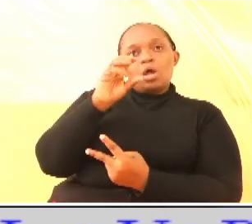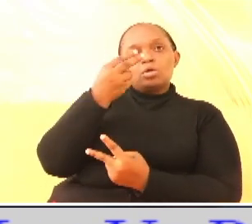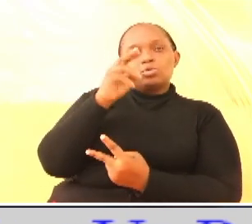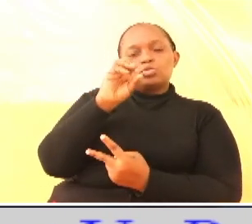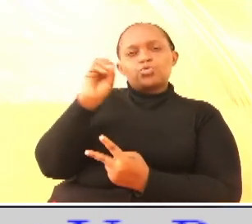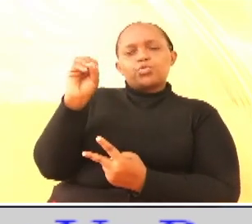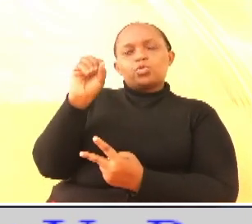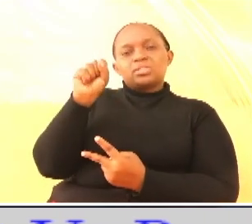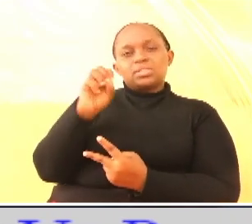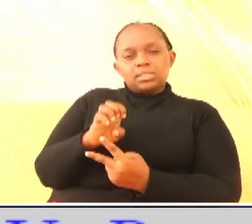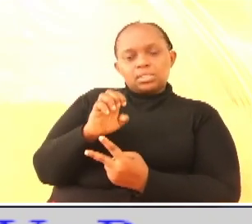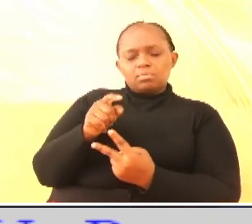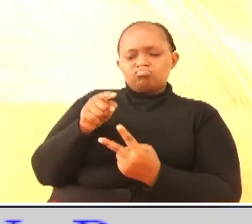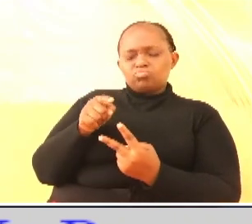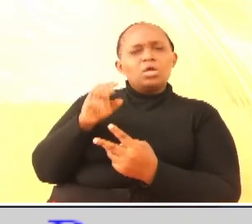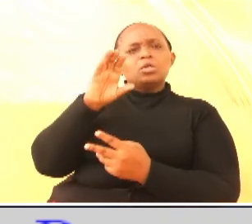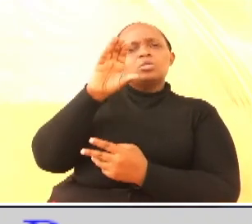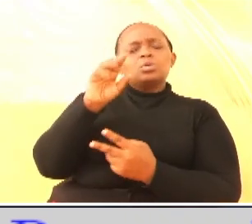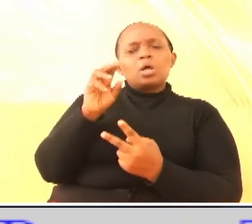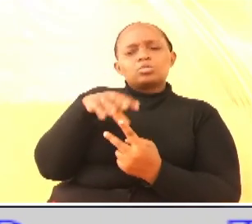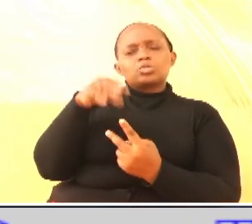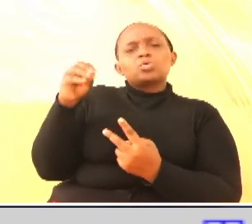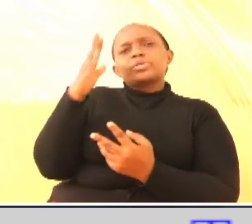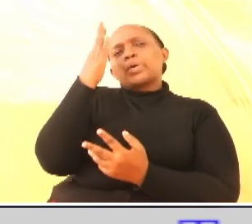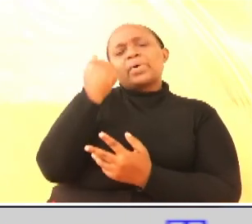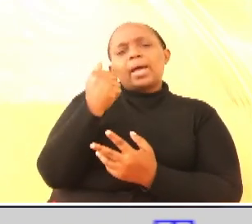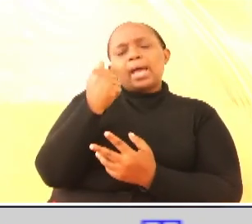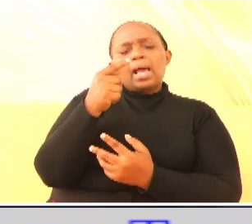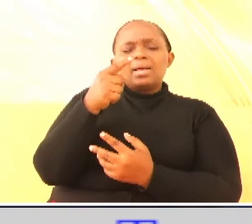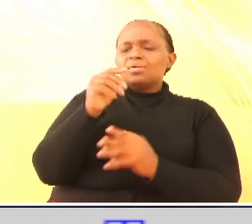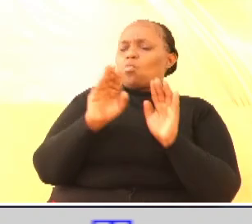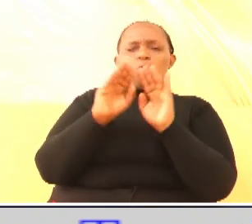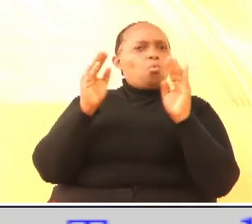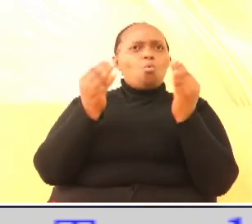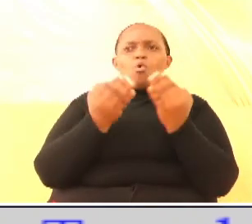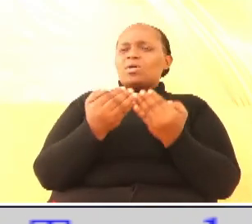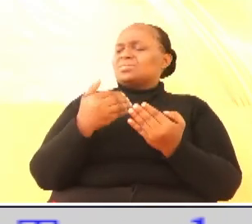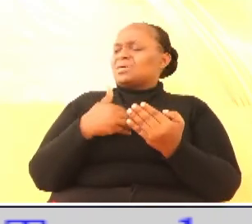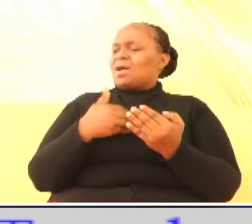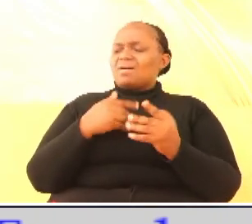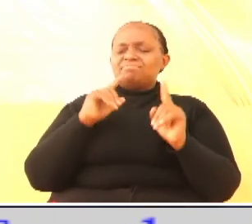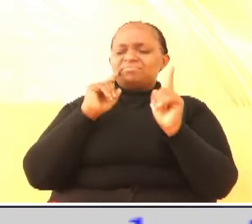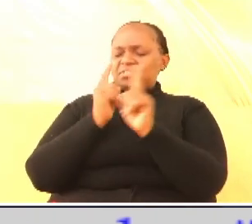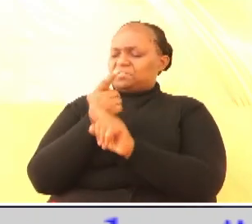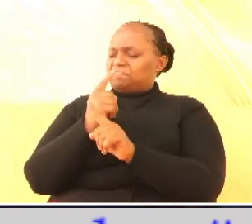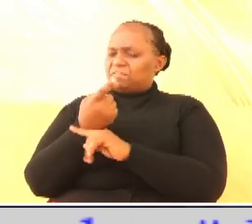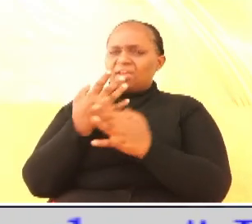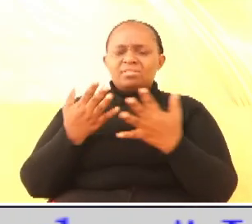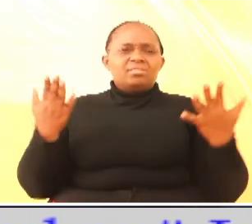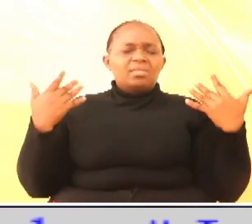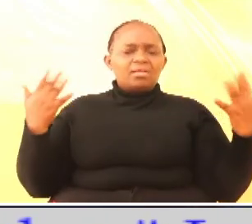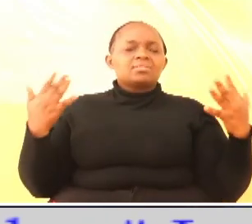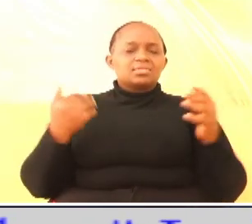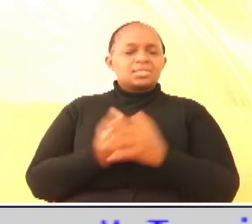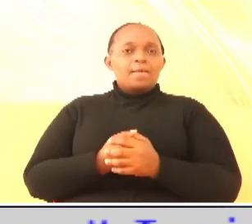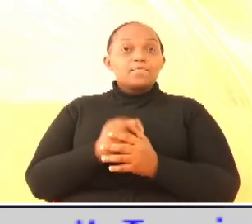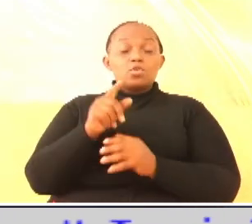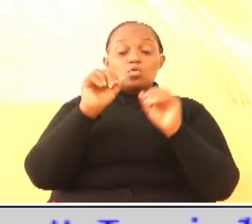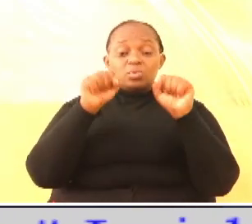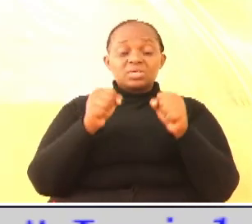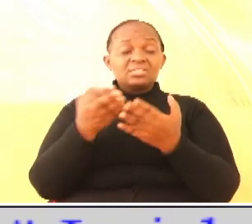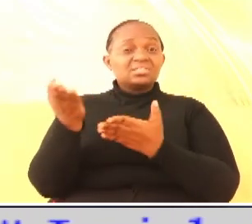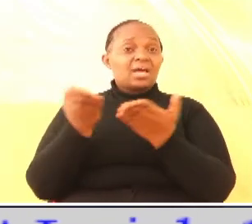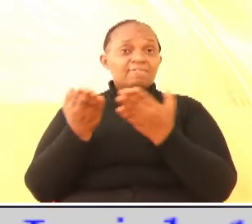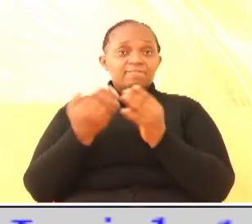nini tuchague? Kwa sababu dunia iko na njia nyingi, utumishi ni mwingi. Katika hii